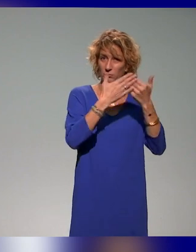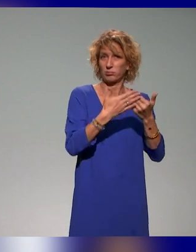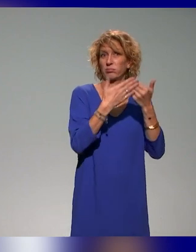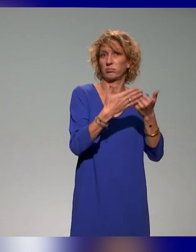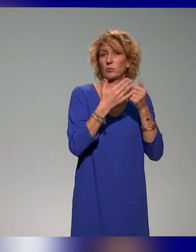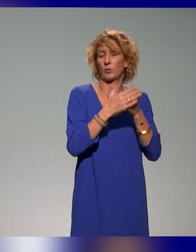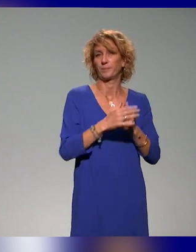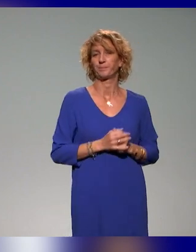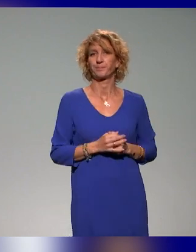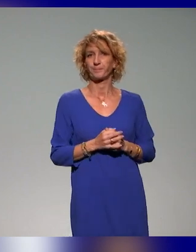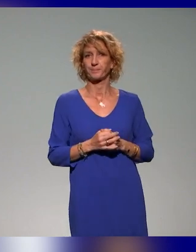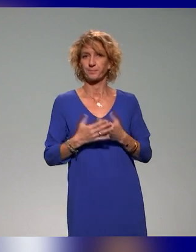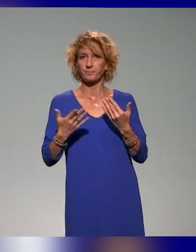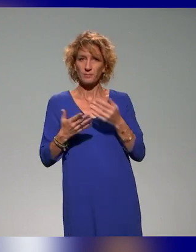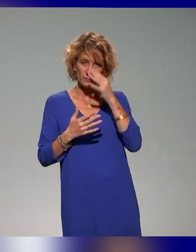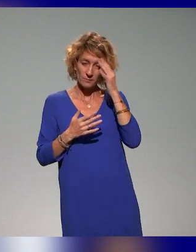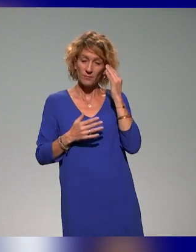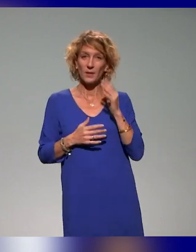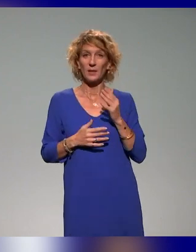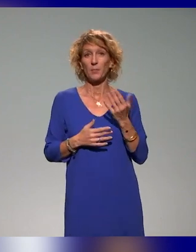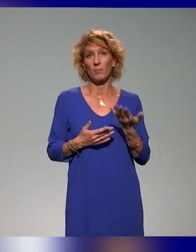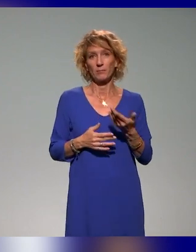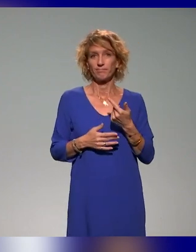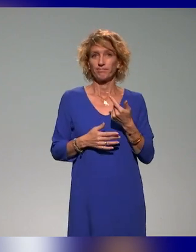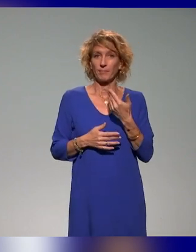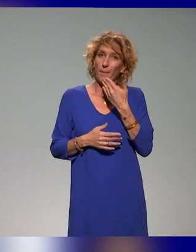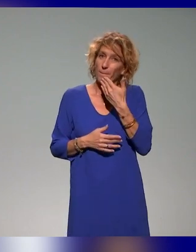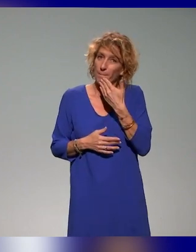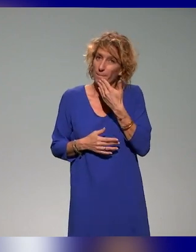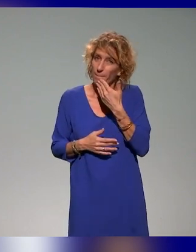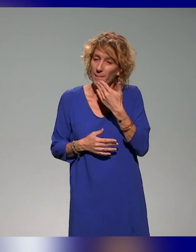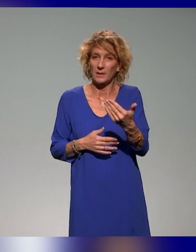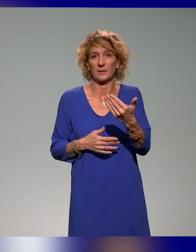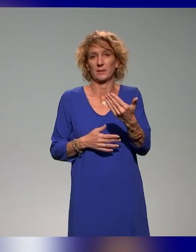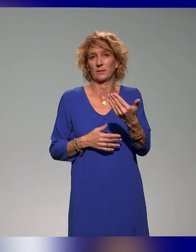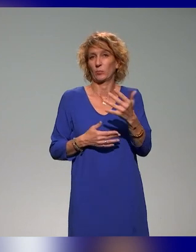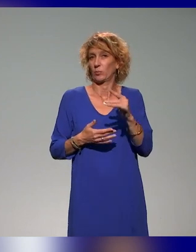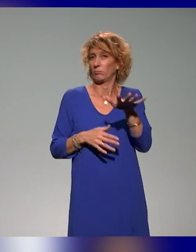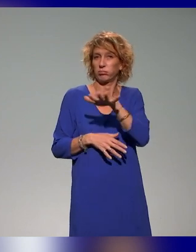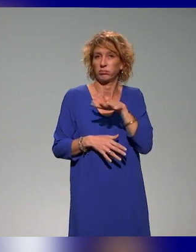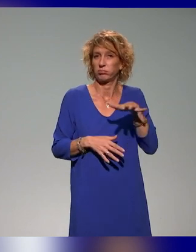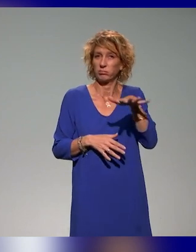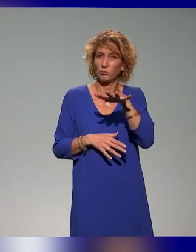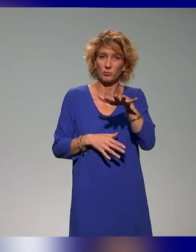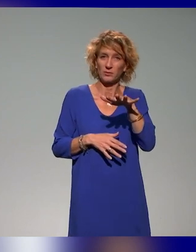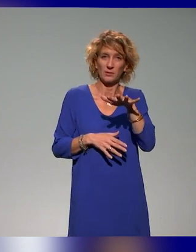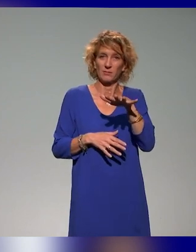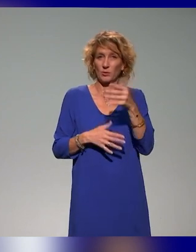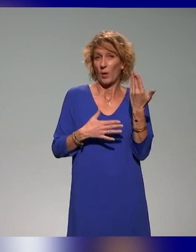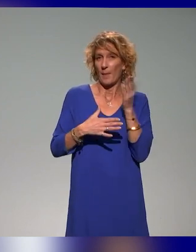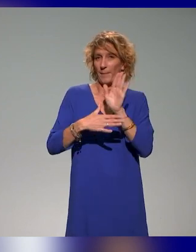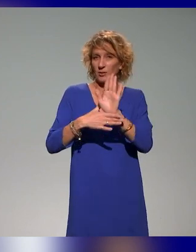Donc, moi, je tiens à beaucoup remercier toutes et tous pour leur présentation qui, me semble-t-il,